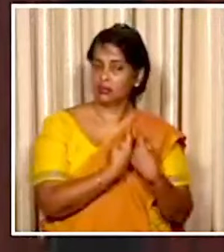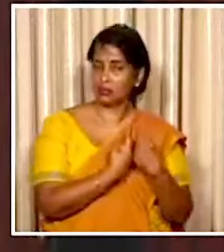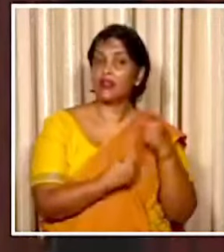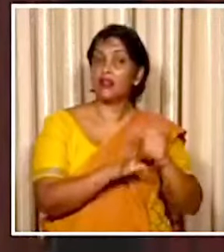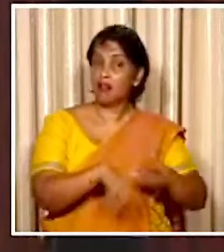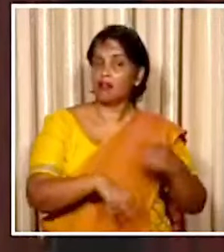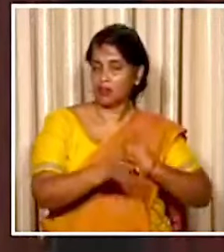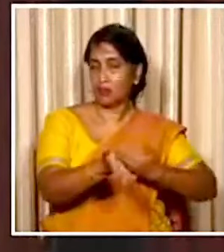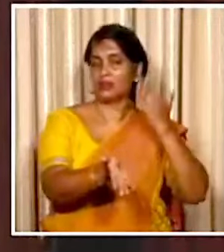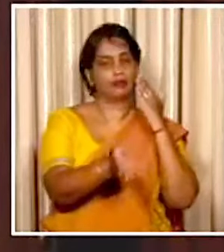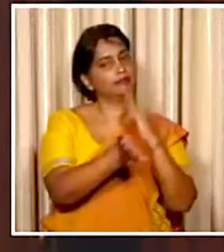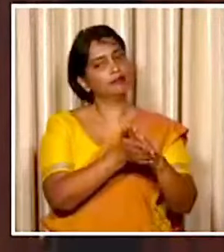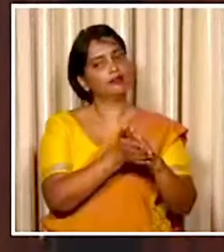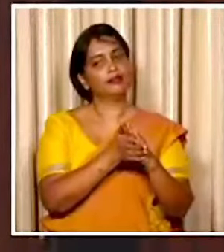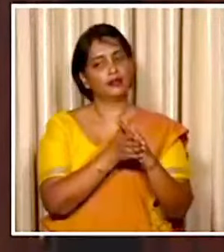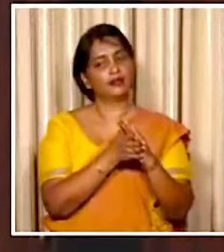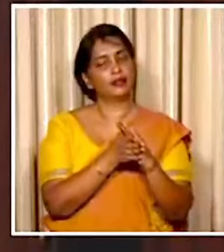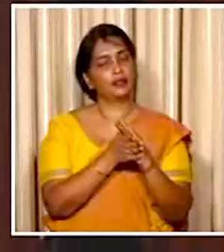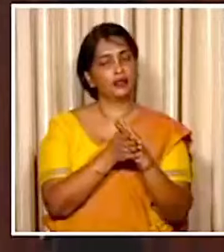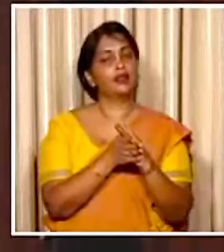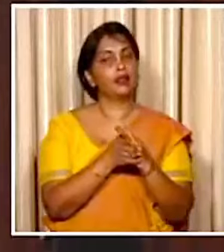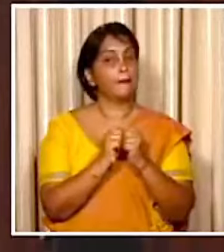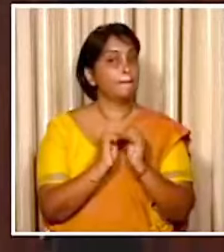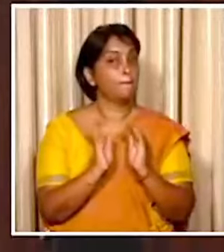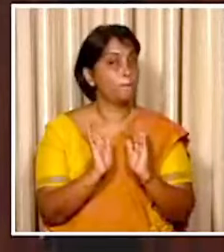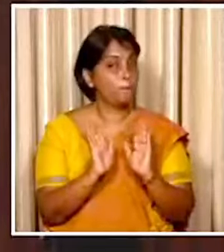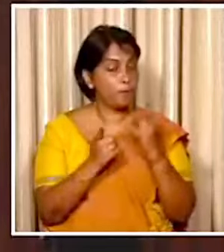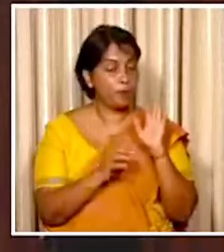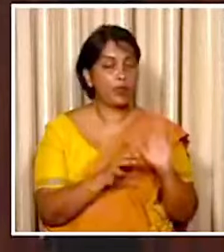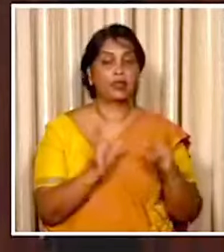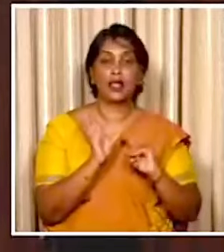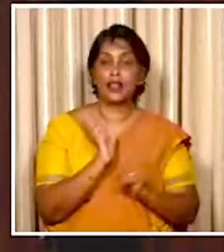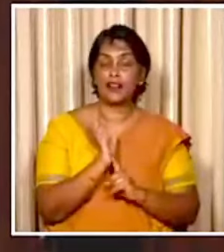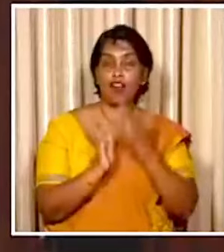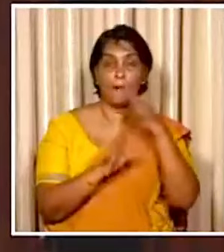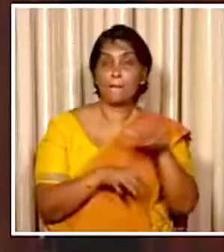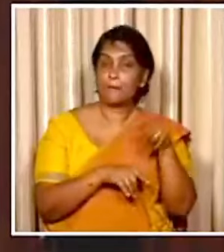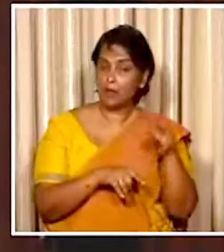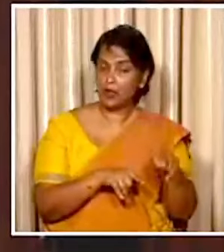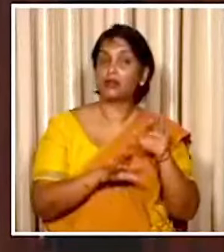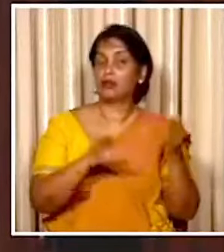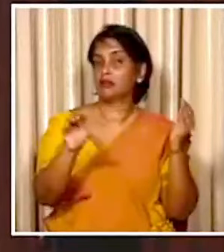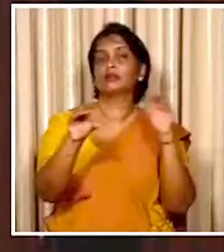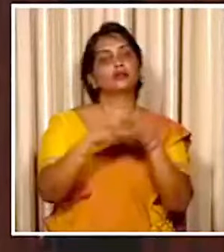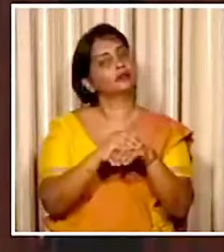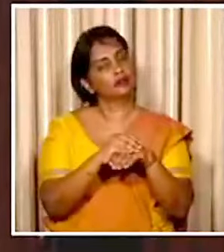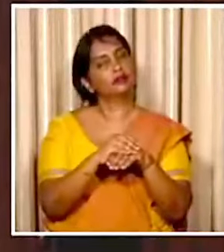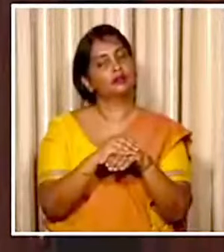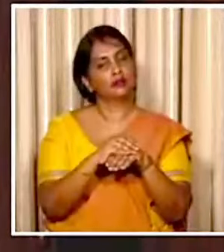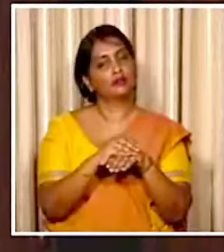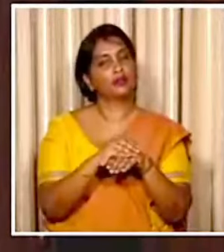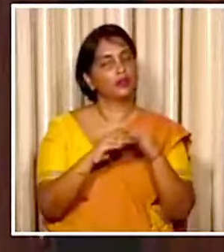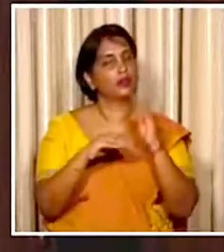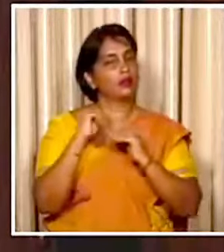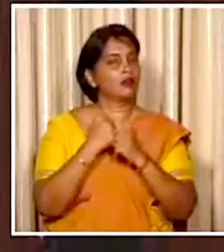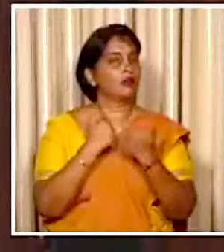ළමයිට සාධාරණ ඉෂ්ට වන ආකාරයට ආරම්භ කිරීමට නියමිත උසස් පෙළ පන්තිවලට ඒ ළමයිනුත් ඇතුළත් කරගන්න පුළුවන්